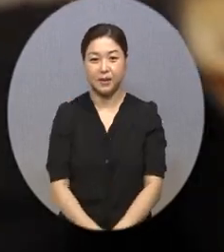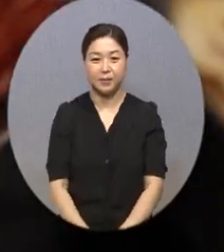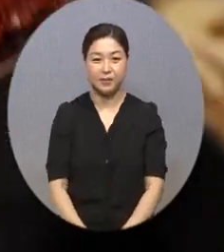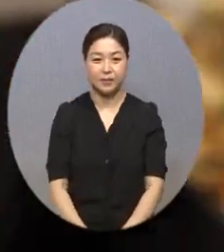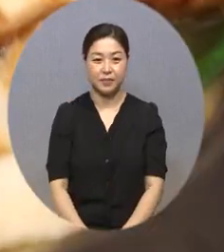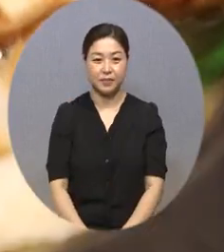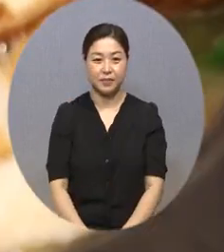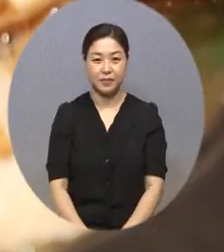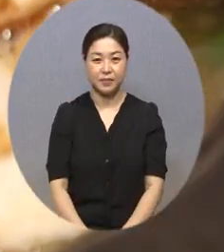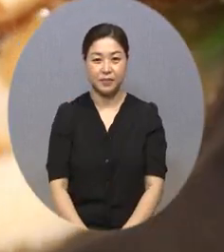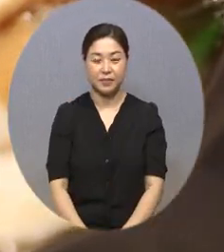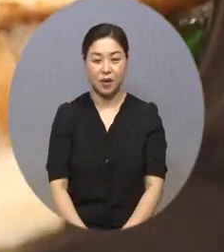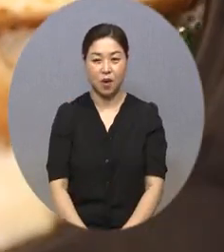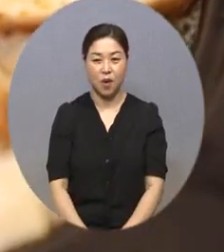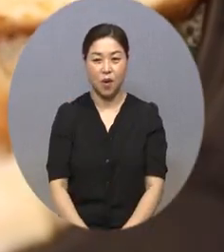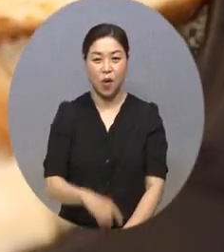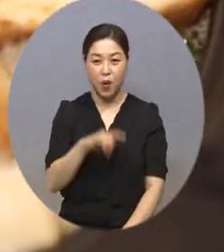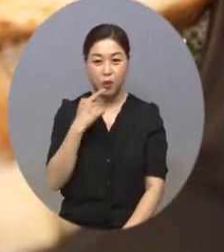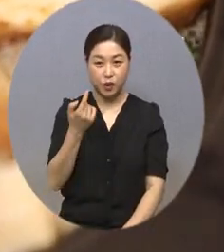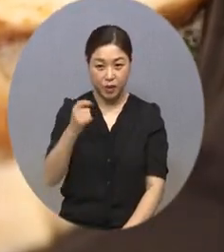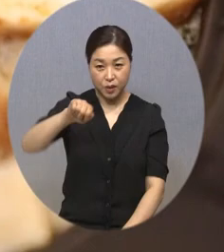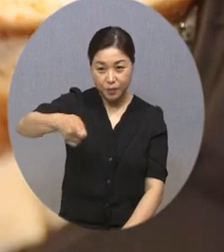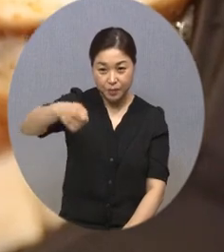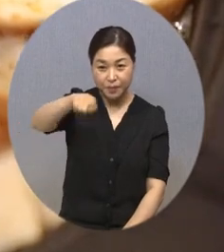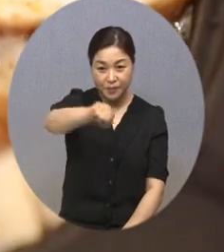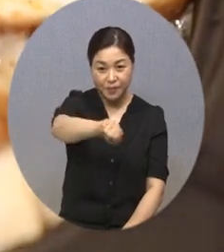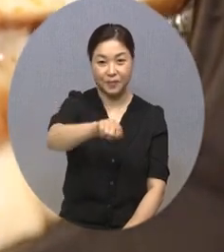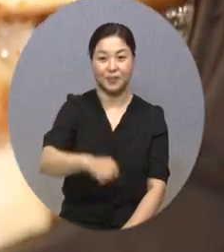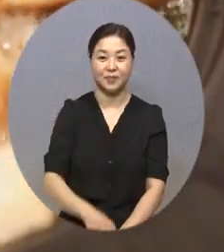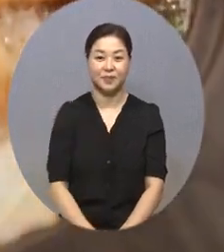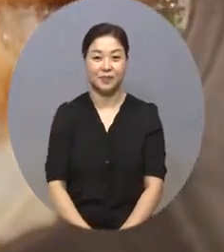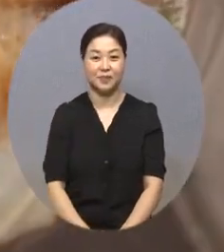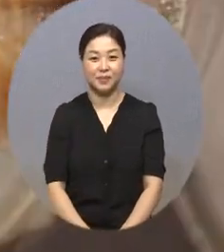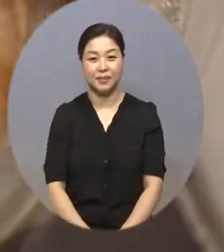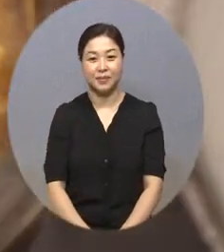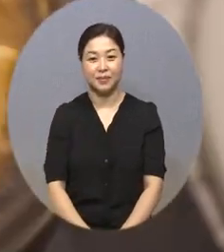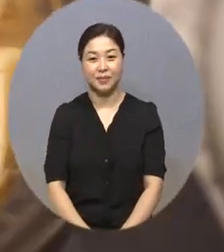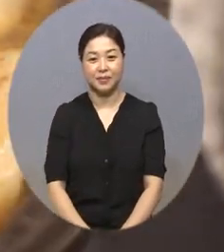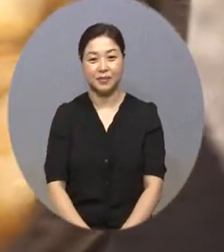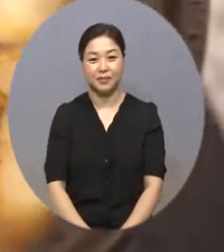따라 만큼 이에 거지 장도 초 꿈 넣는 걸 잊으면 안되겠죠